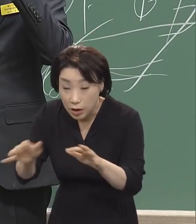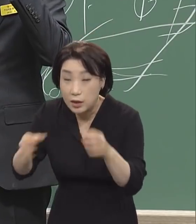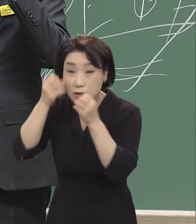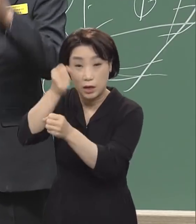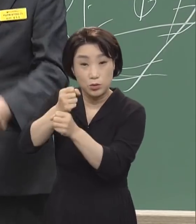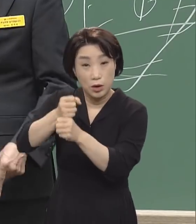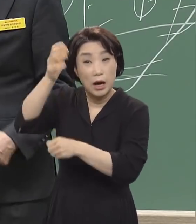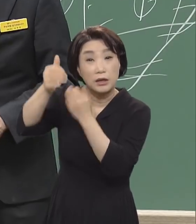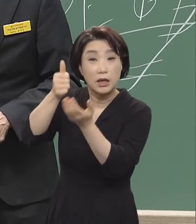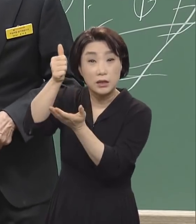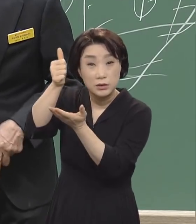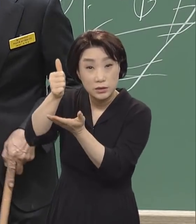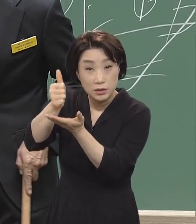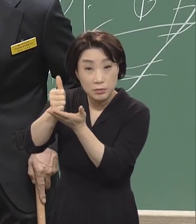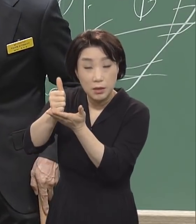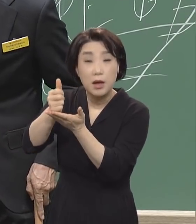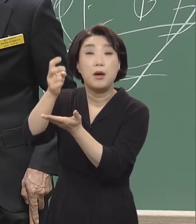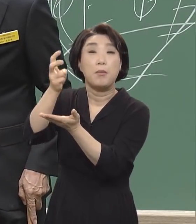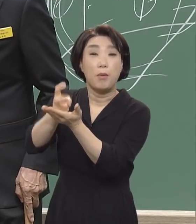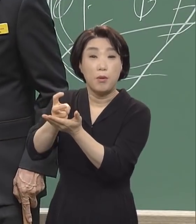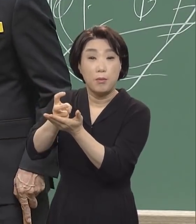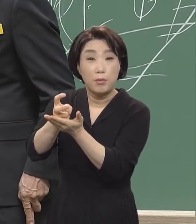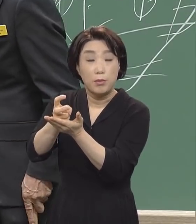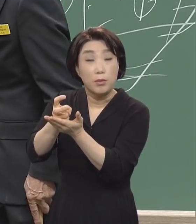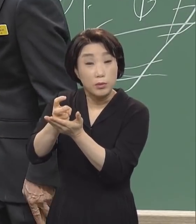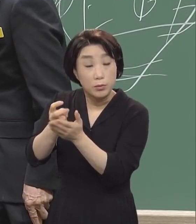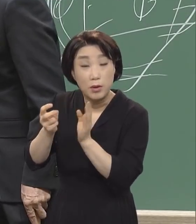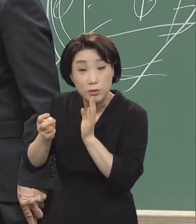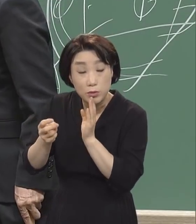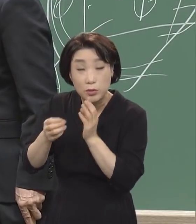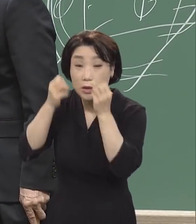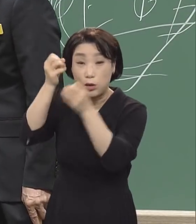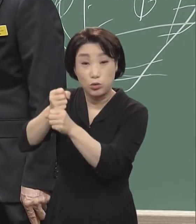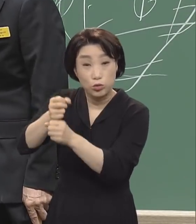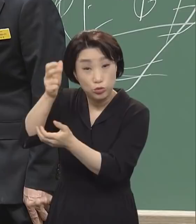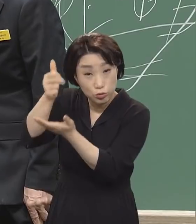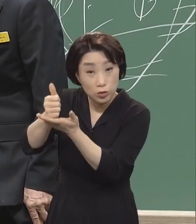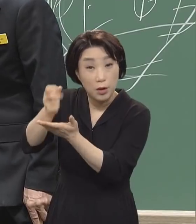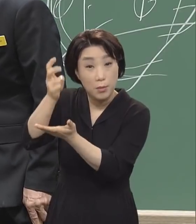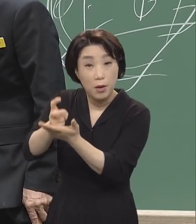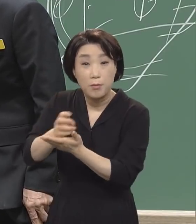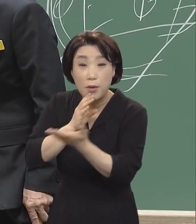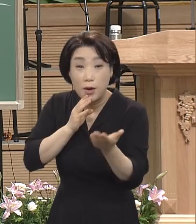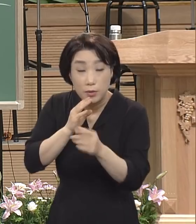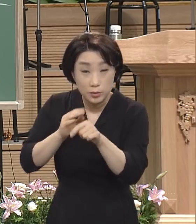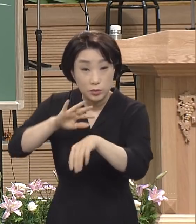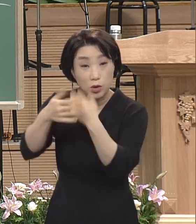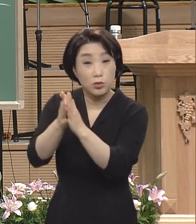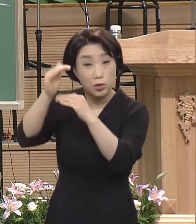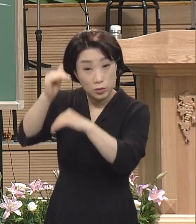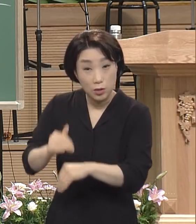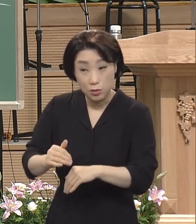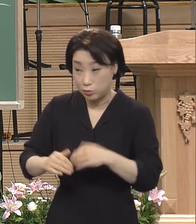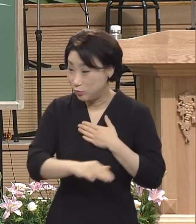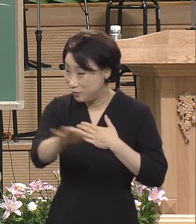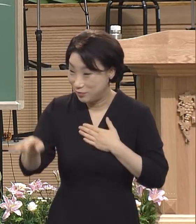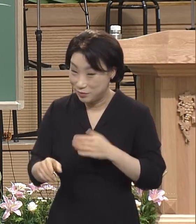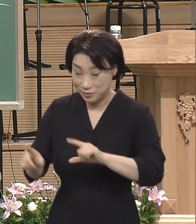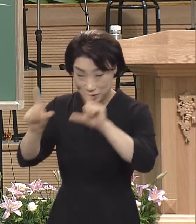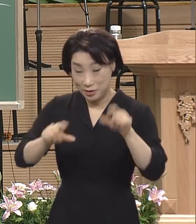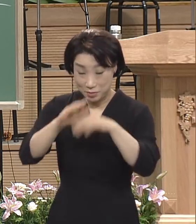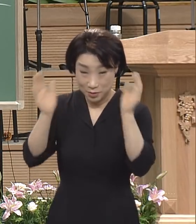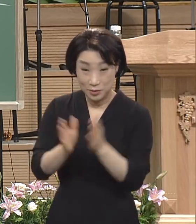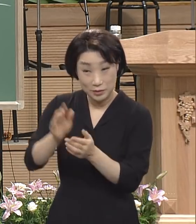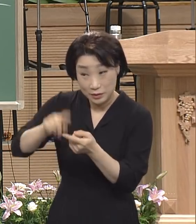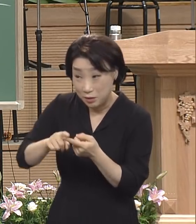참조하신 하나님의 질서. 참조라 그렇게 만들었어. 여기까지 성경이 맞죠? 어느 책에